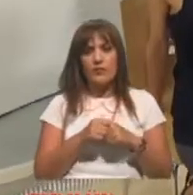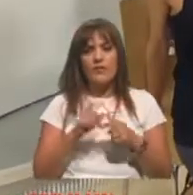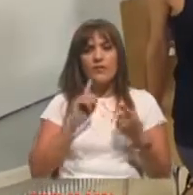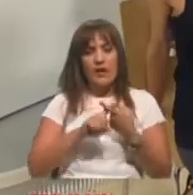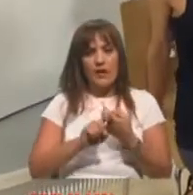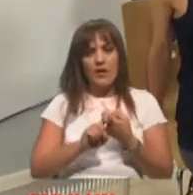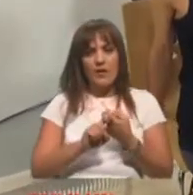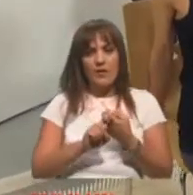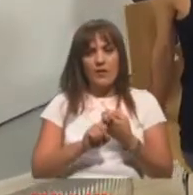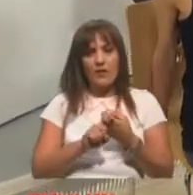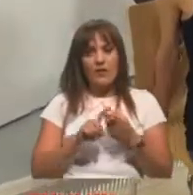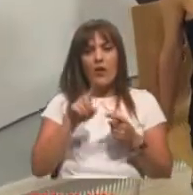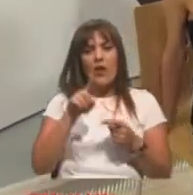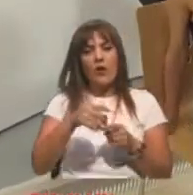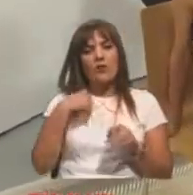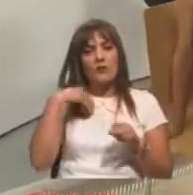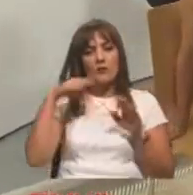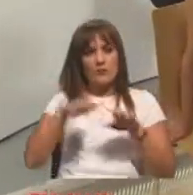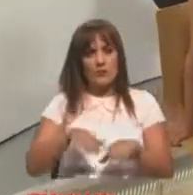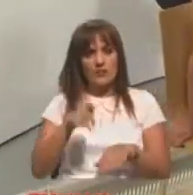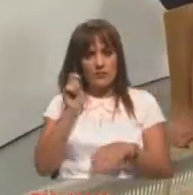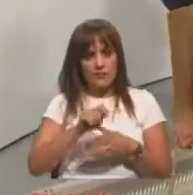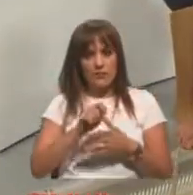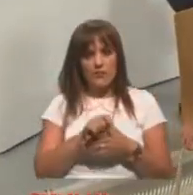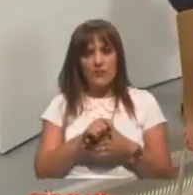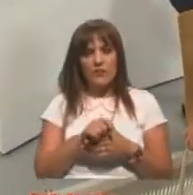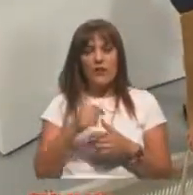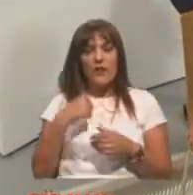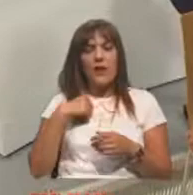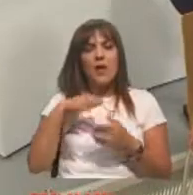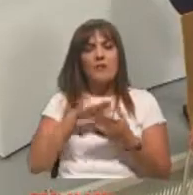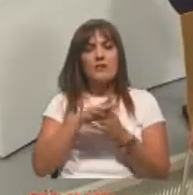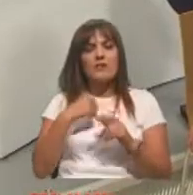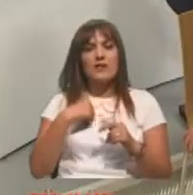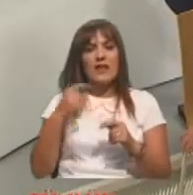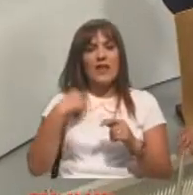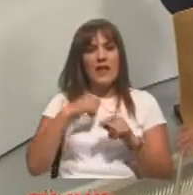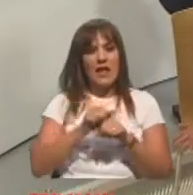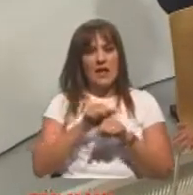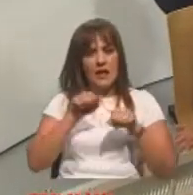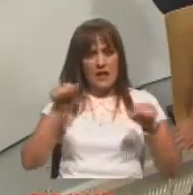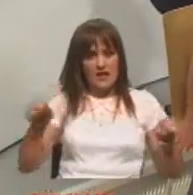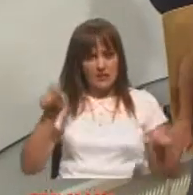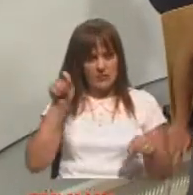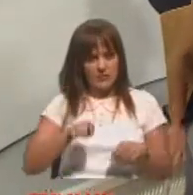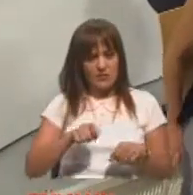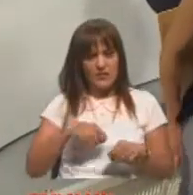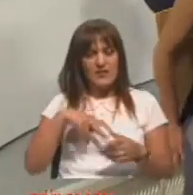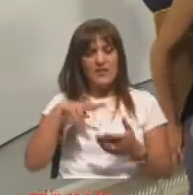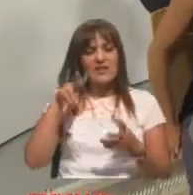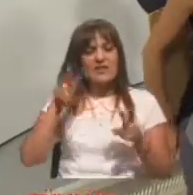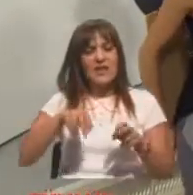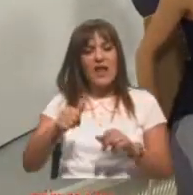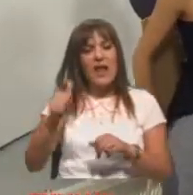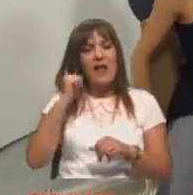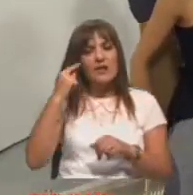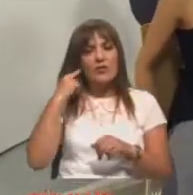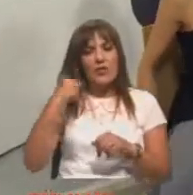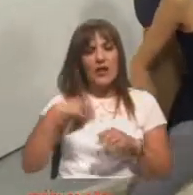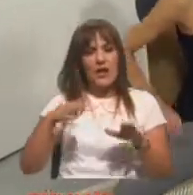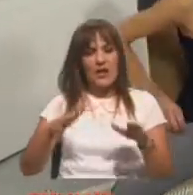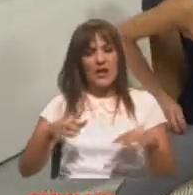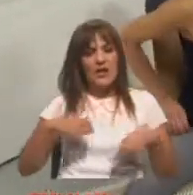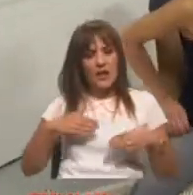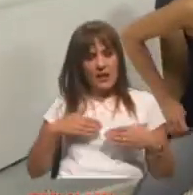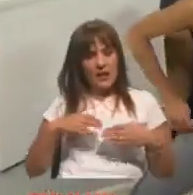Ve onu da yerine koyuyorum. Bacaklarımı iki yana doğru açıyorum. Sandalyenin arkasına doğru